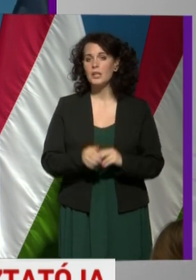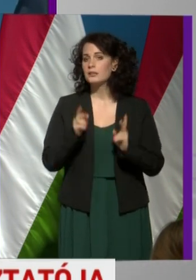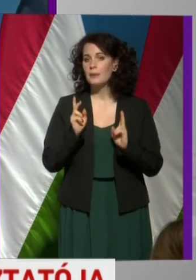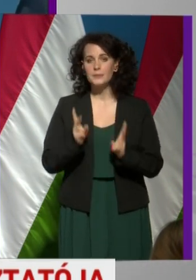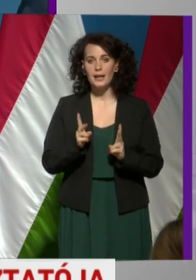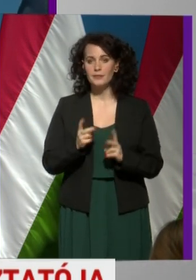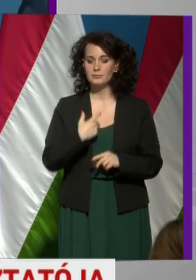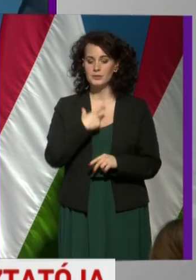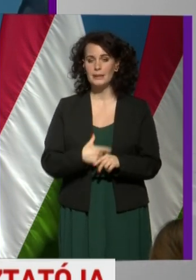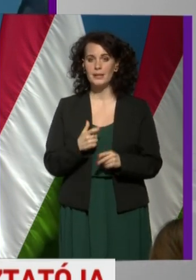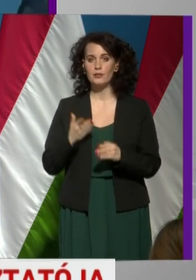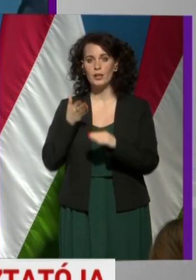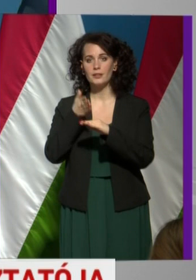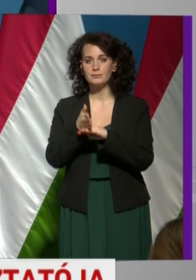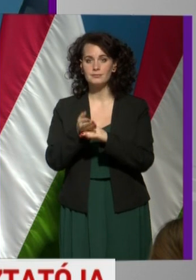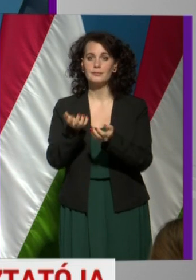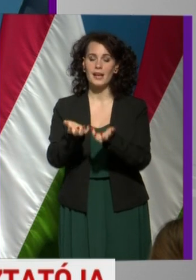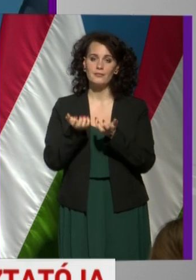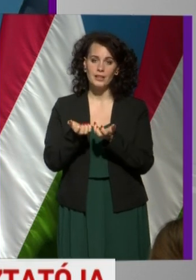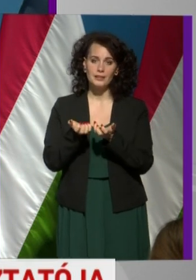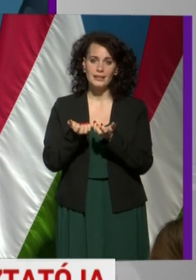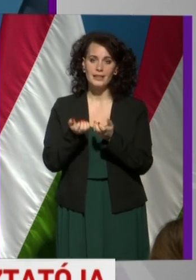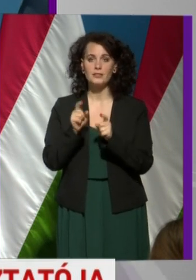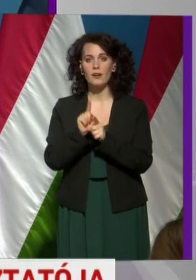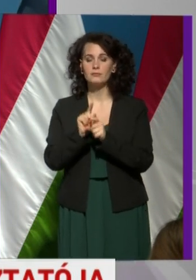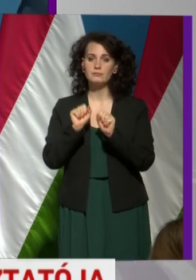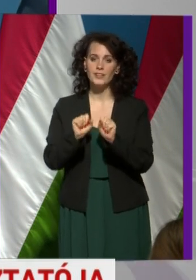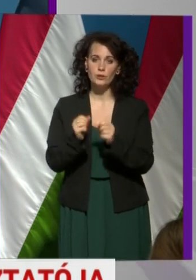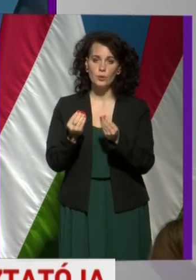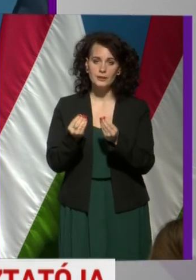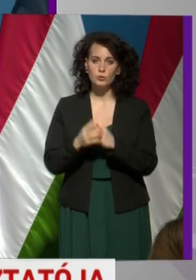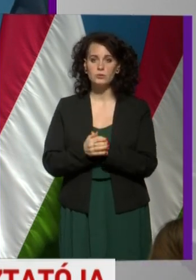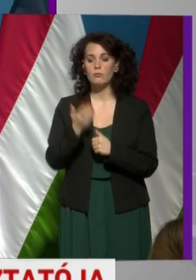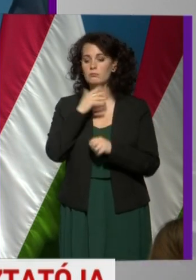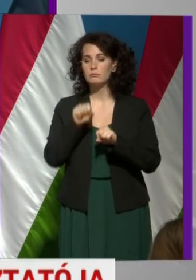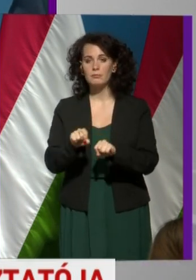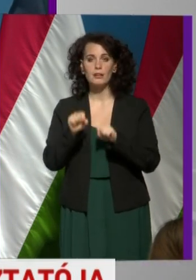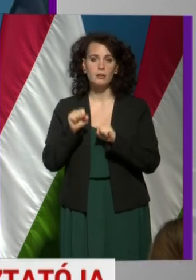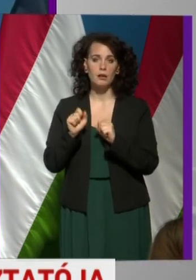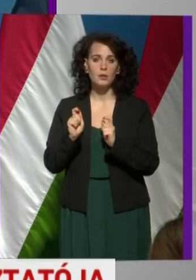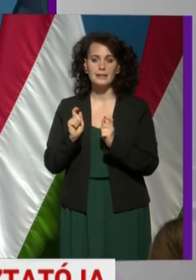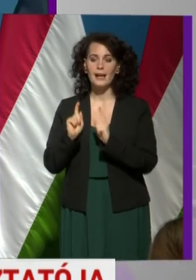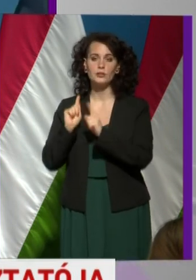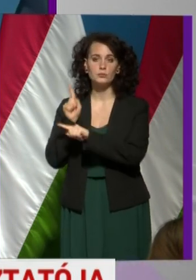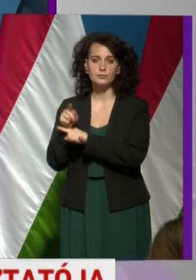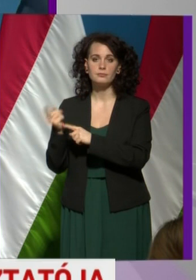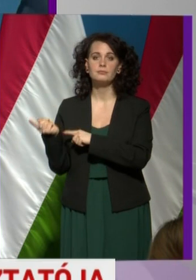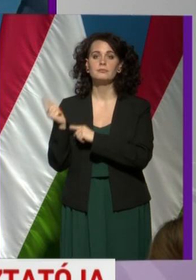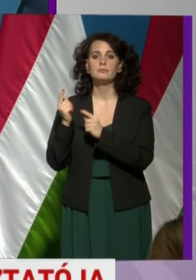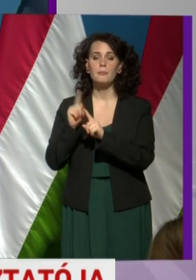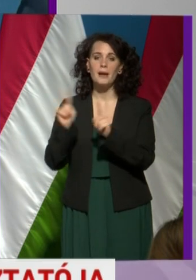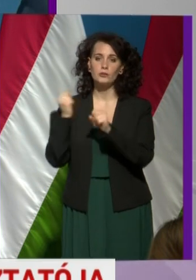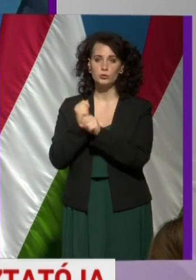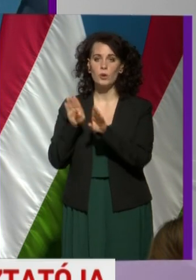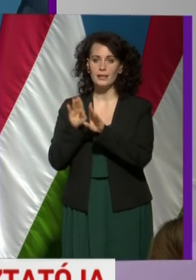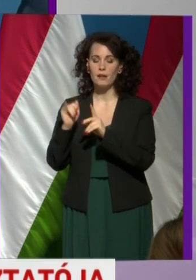hogy személyesen vegyék át ezeket a védőeszközöket, meghatalmazással a házi orvosok más kollégái